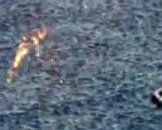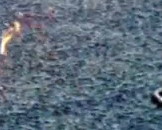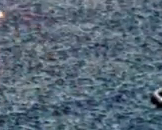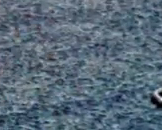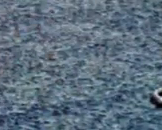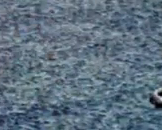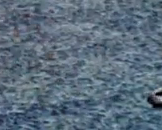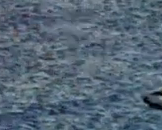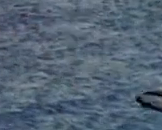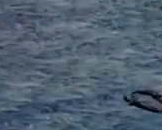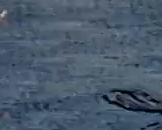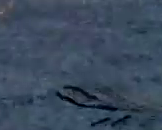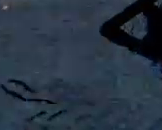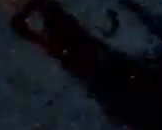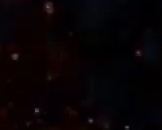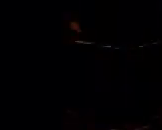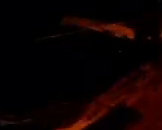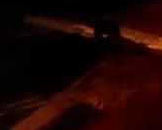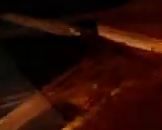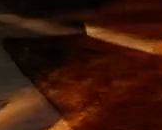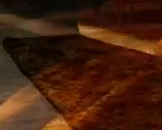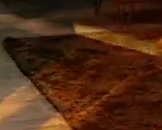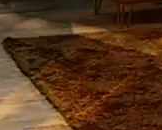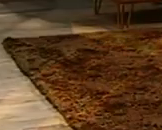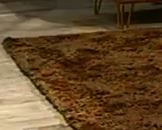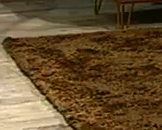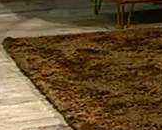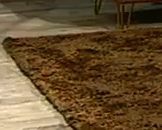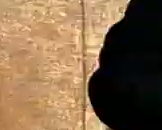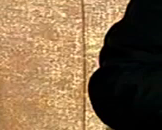سألوا إذا لم يعلموا.